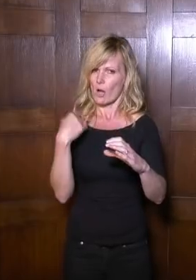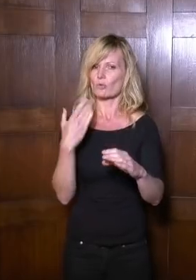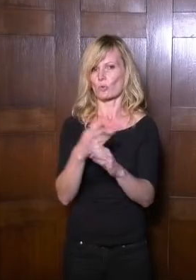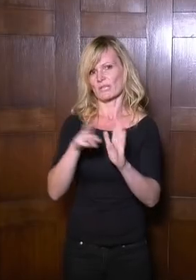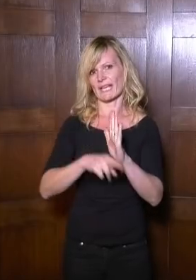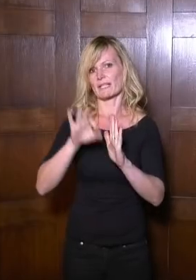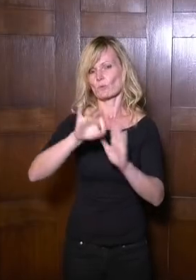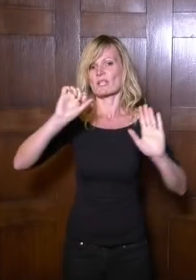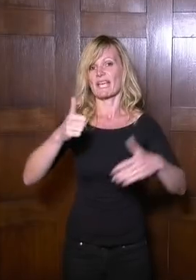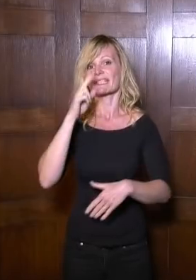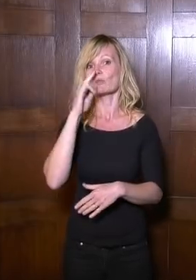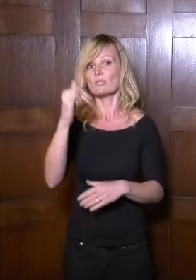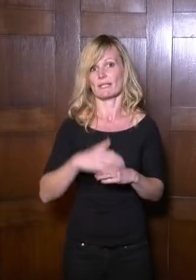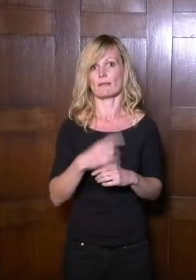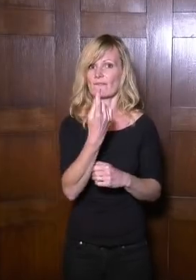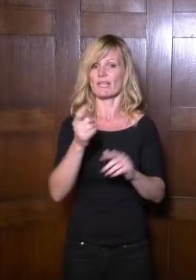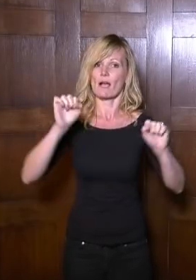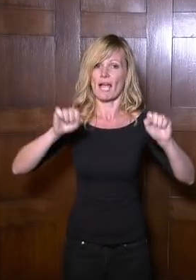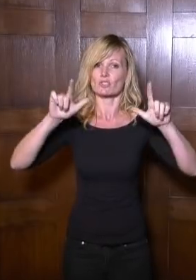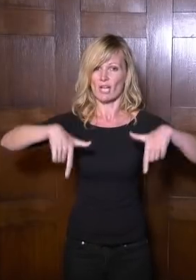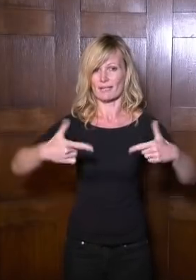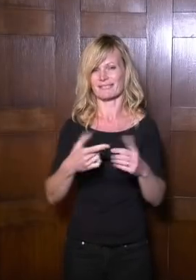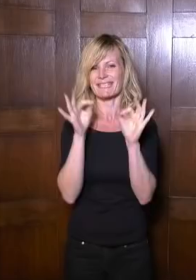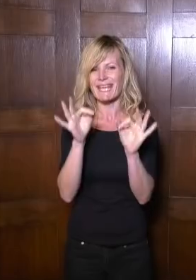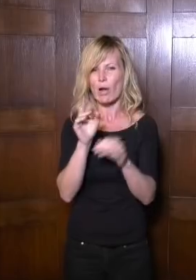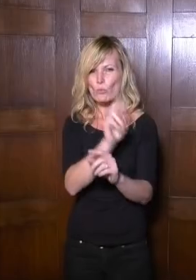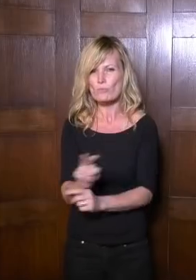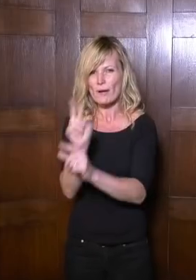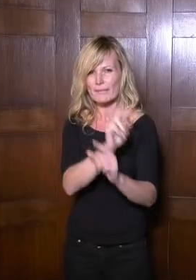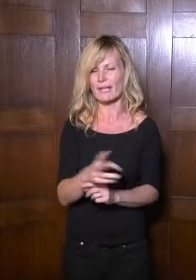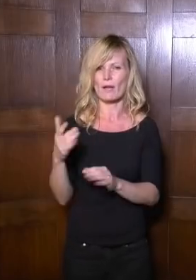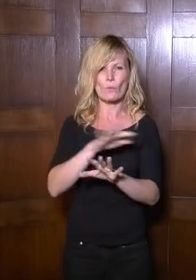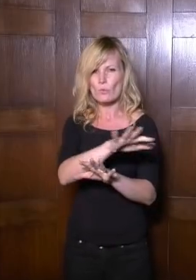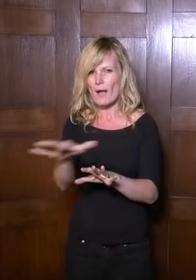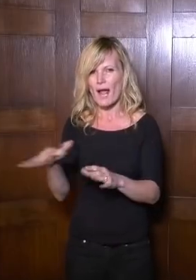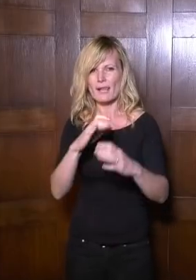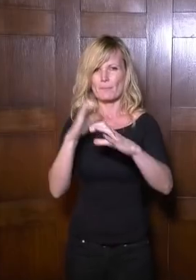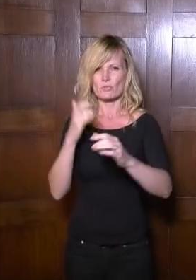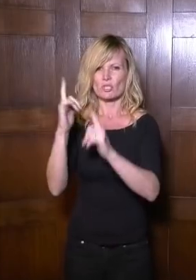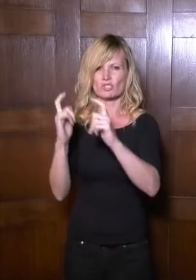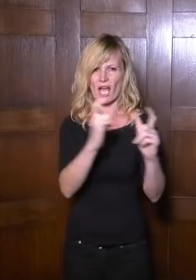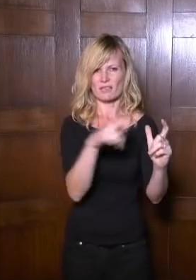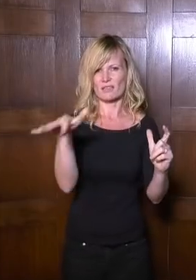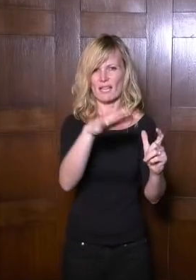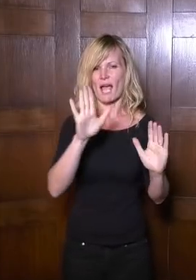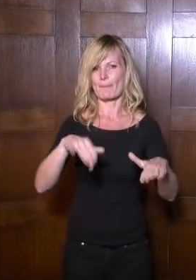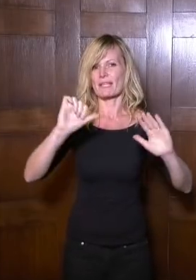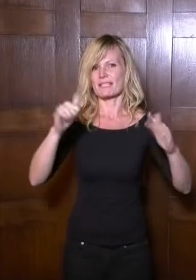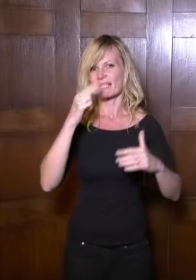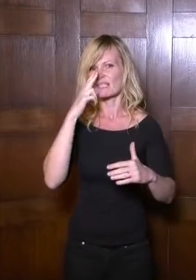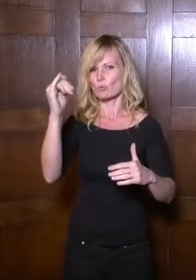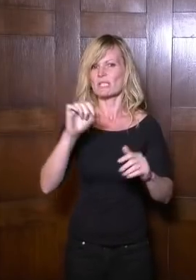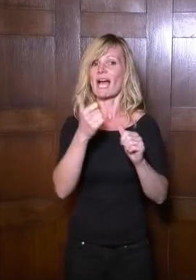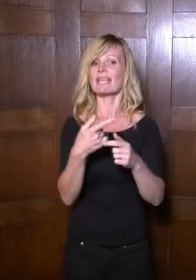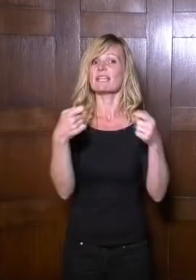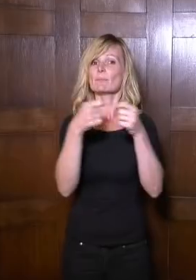für den 6.6., dass sie also wieder starten können. Ich habe jetzt noch keinen genauen Überblick, wo überall die Busse starten ab 6.6. Einige Bundesländer haben es